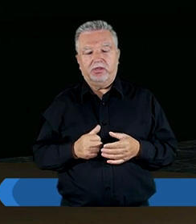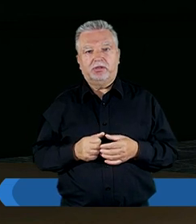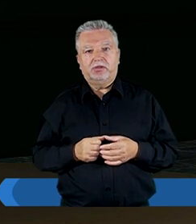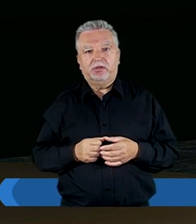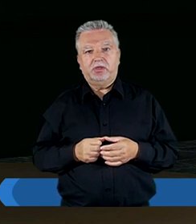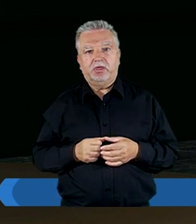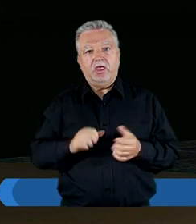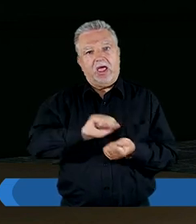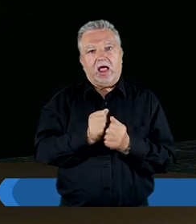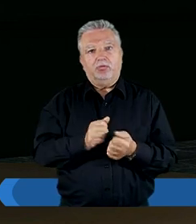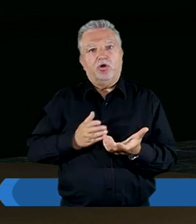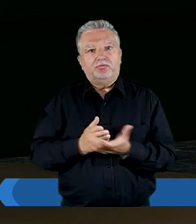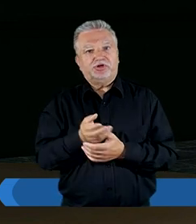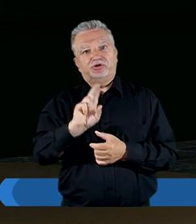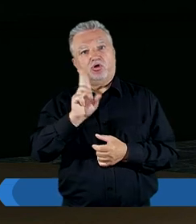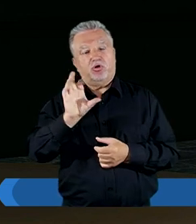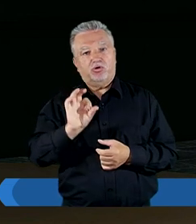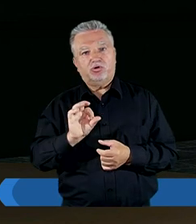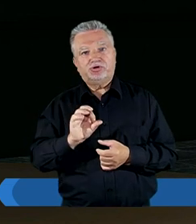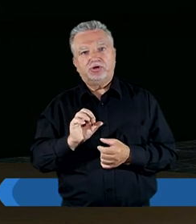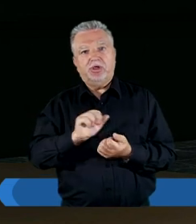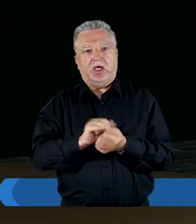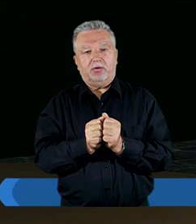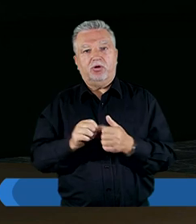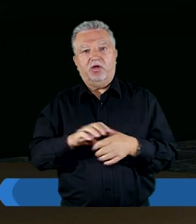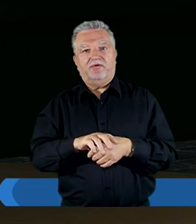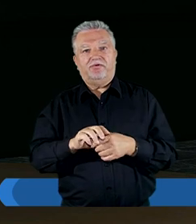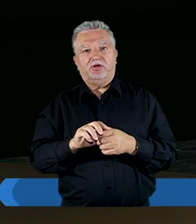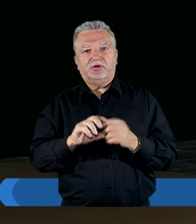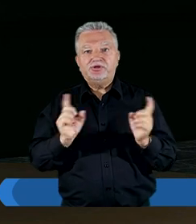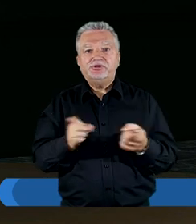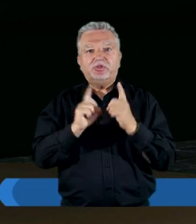jakiejś osoby, albo instytucji, albo sytuacji.